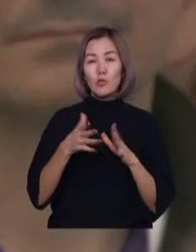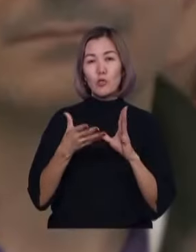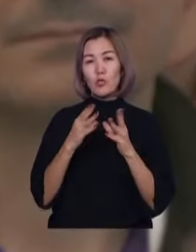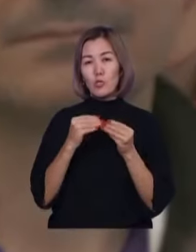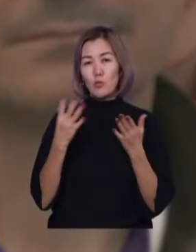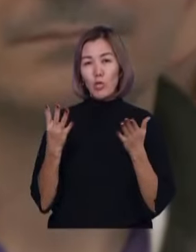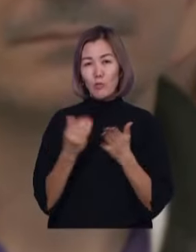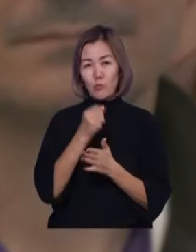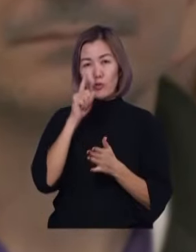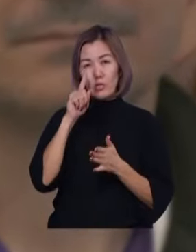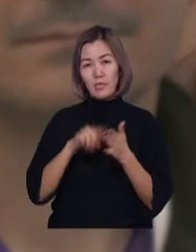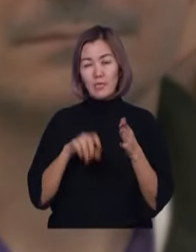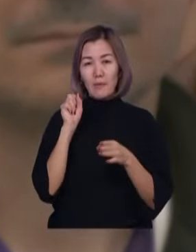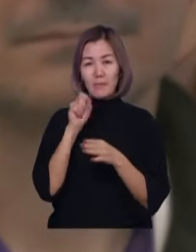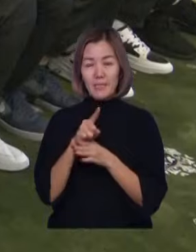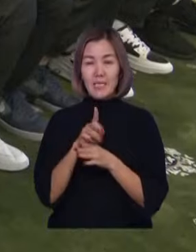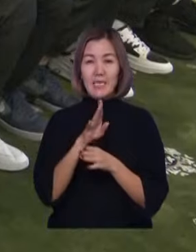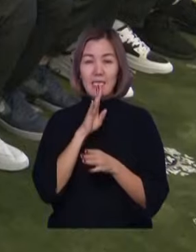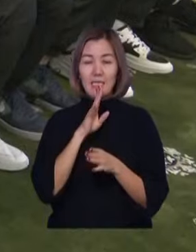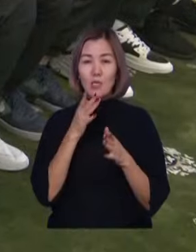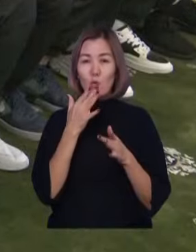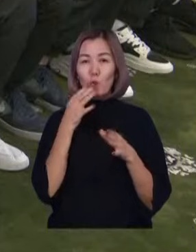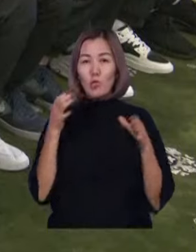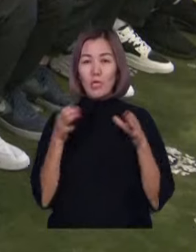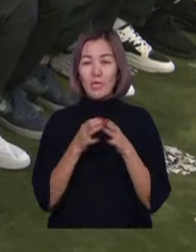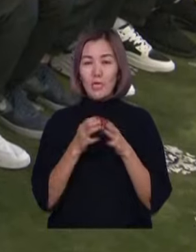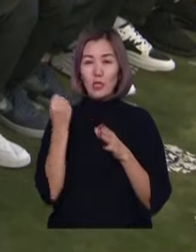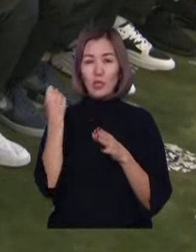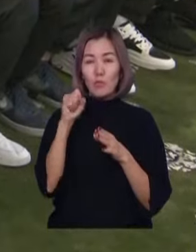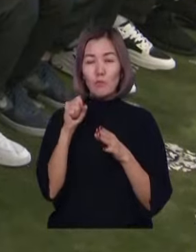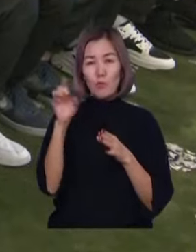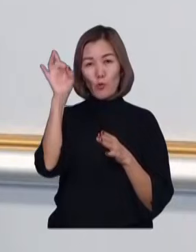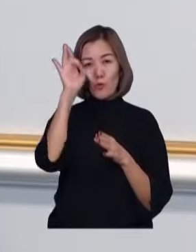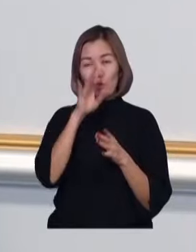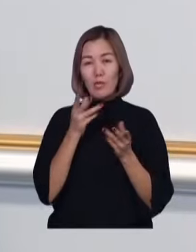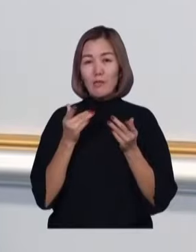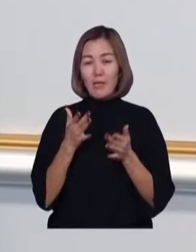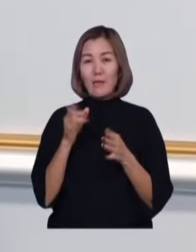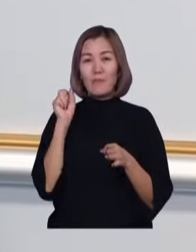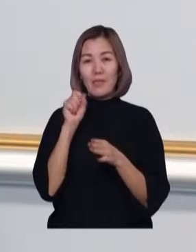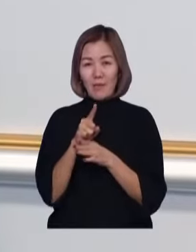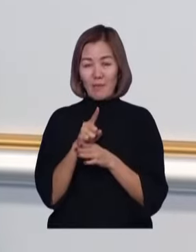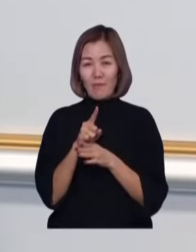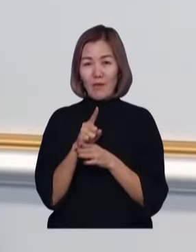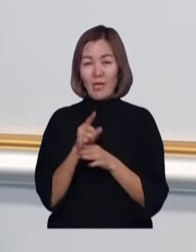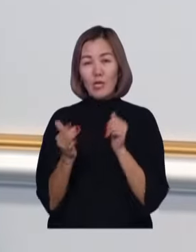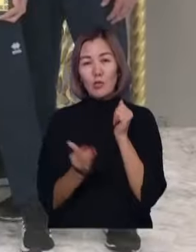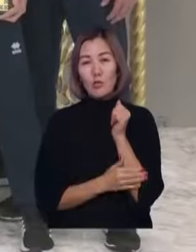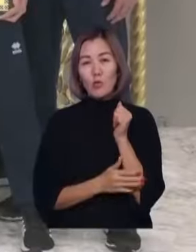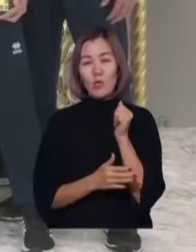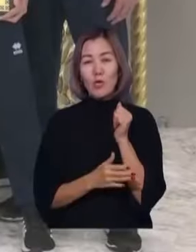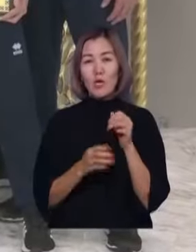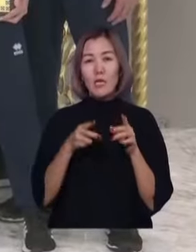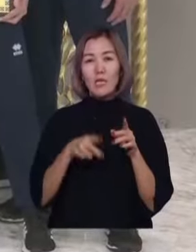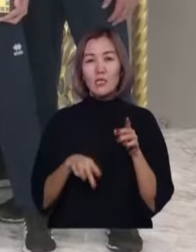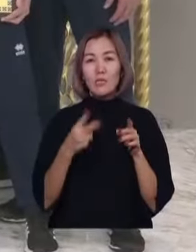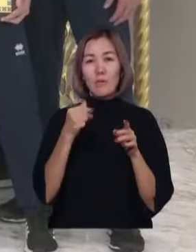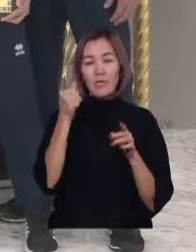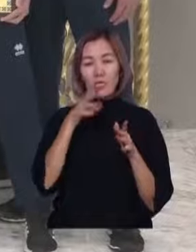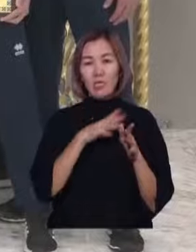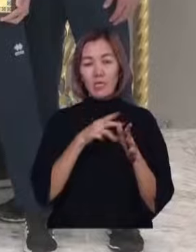тапсырды. Әсіресе бұрымдыларға ұлттық лиганың чемпионы болу талабы қойылды. Айта кетейік, соңғы рет Жетісу әйелдер клубы 2020